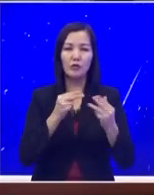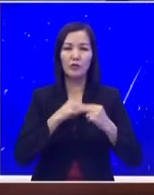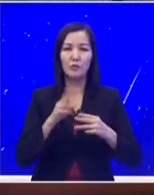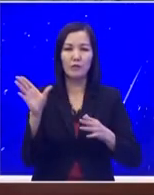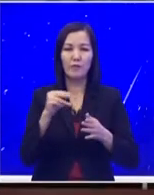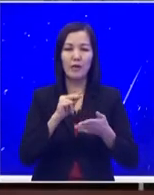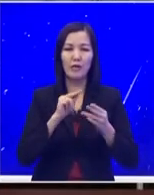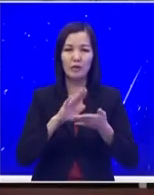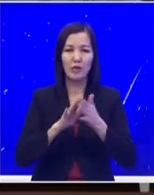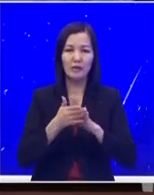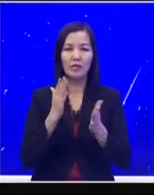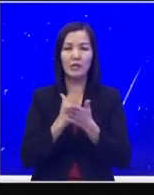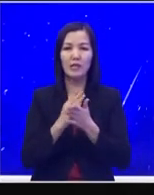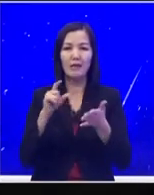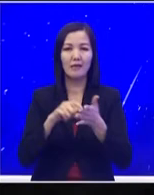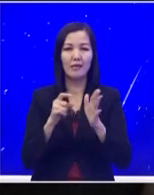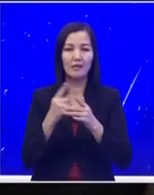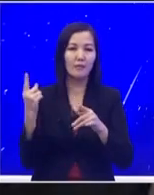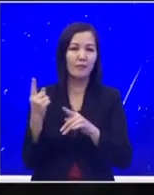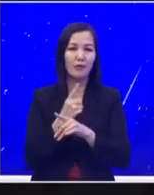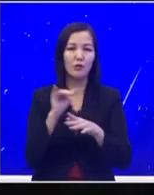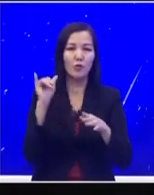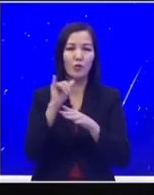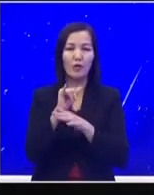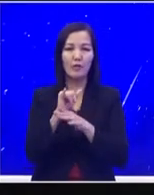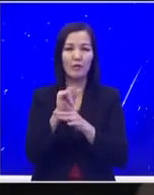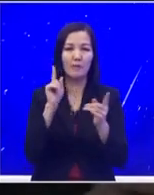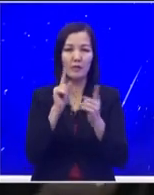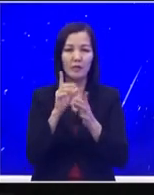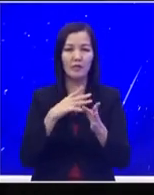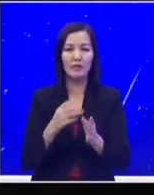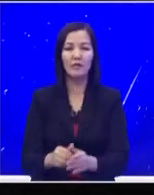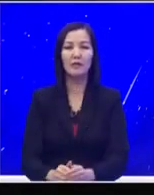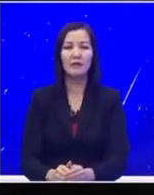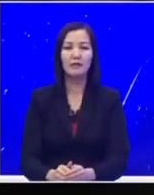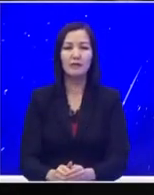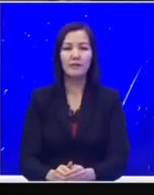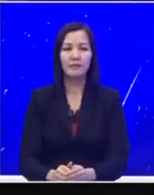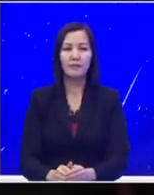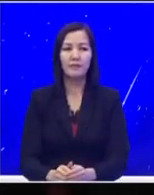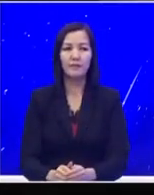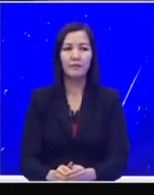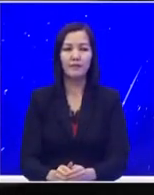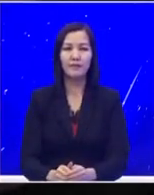жасалған. Бүгін фронт кеңсе өзінің алғашқы меймандарын да қабылдап үлгерді.